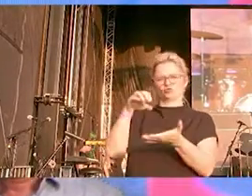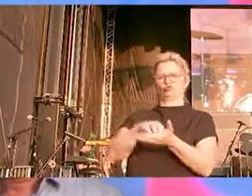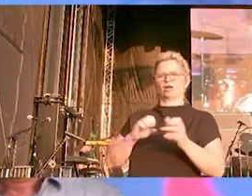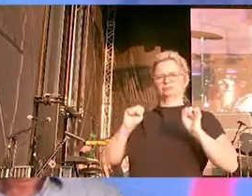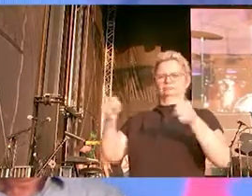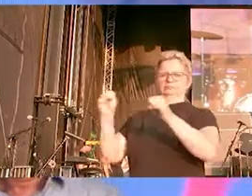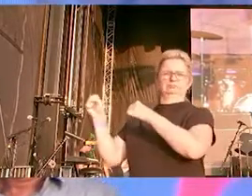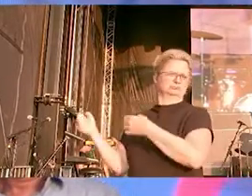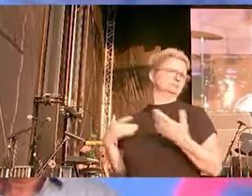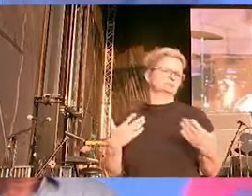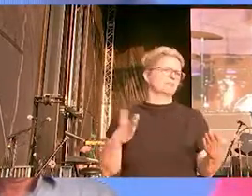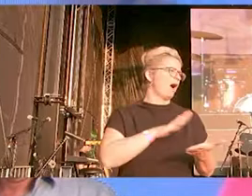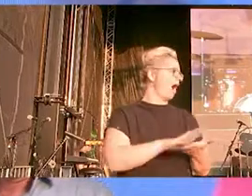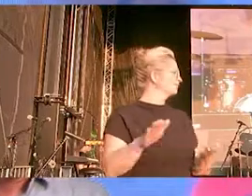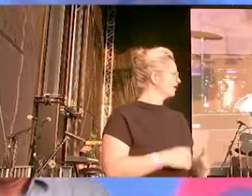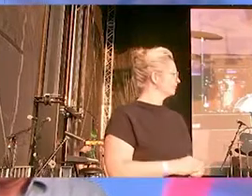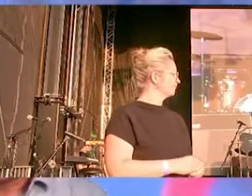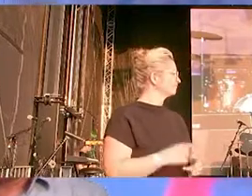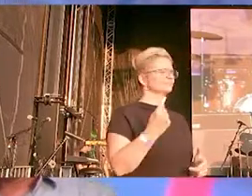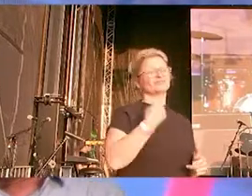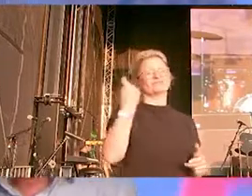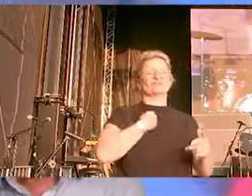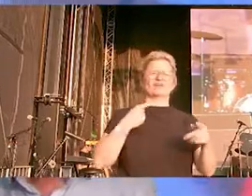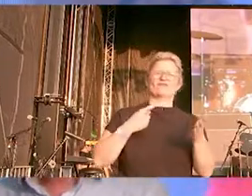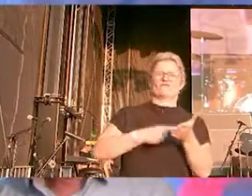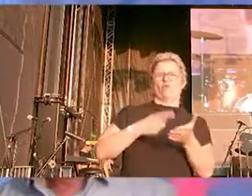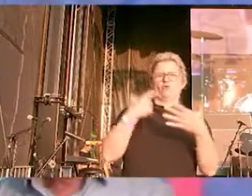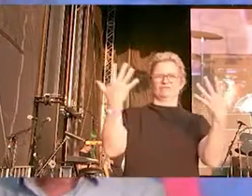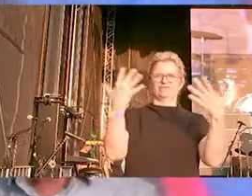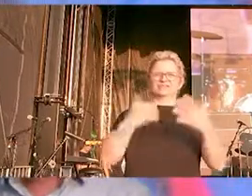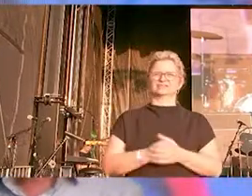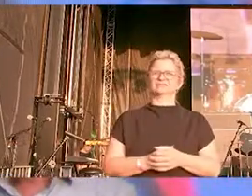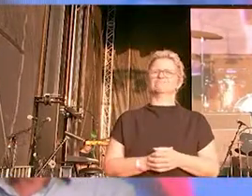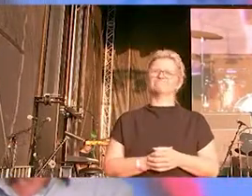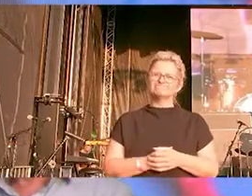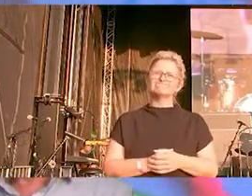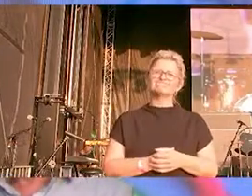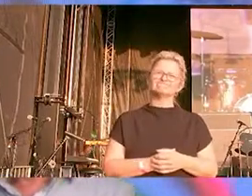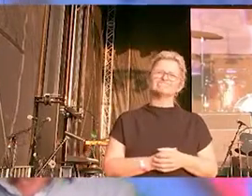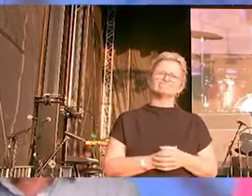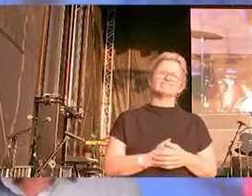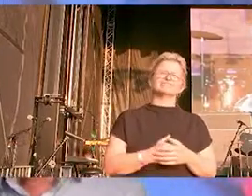So einfach ist das. Wir fordern deshalb Schluss mit Sparzwang und Schuldenbremse.